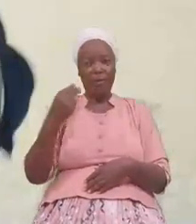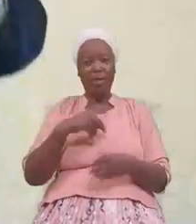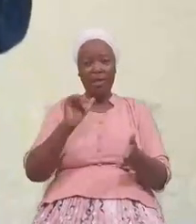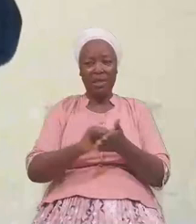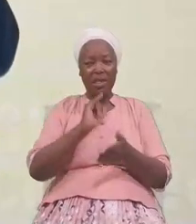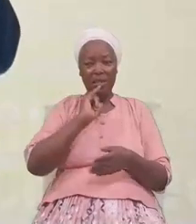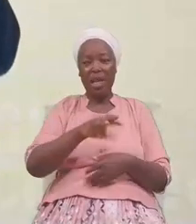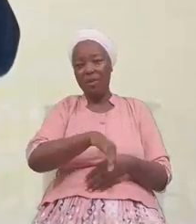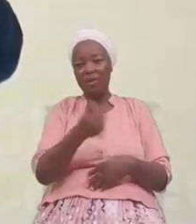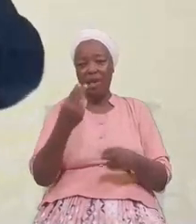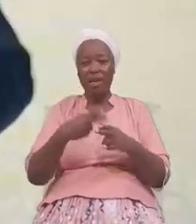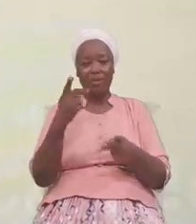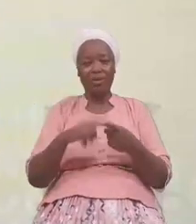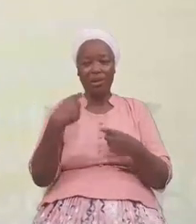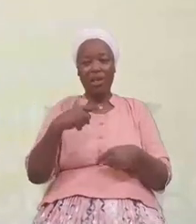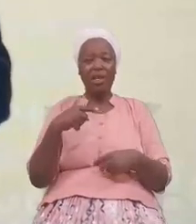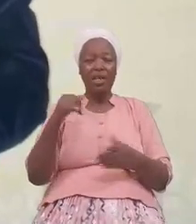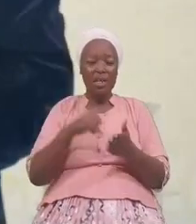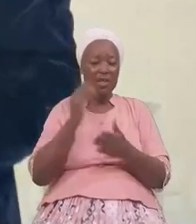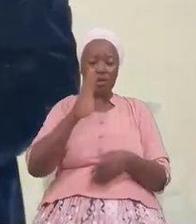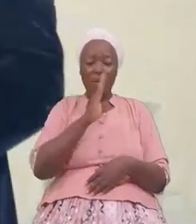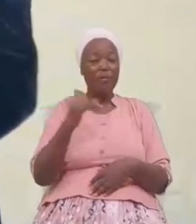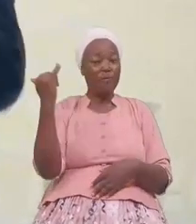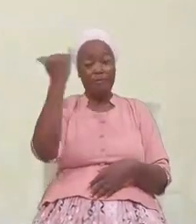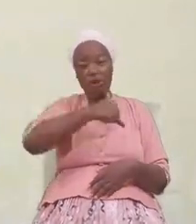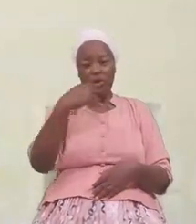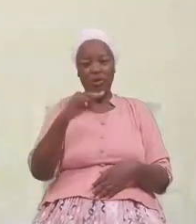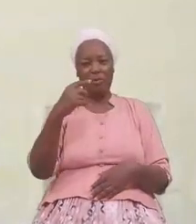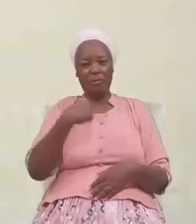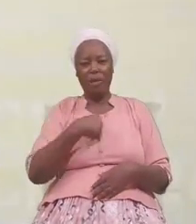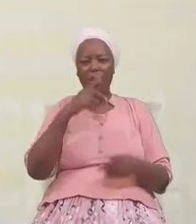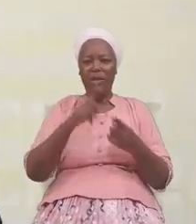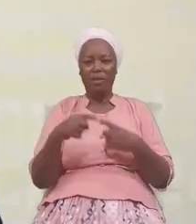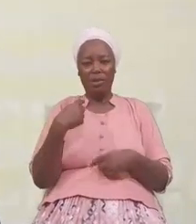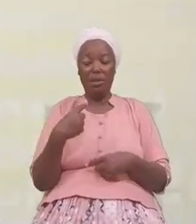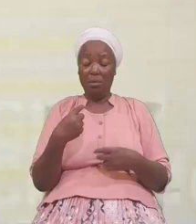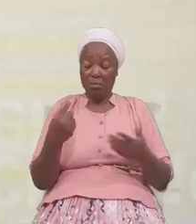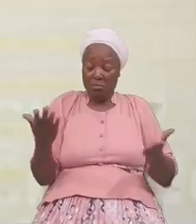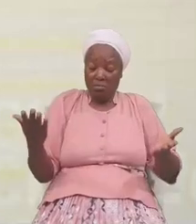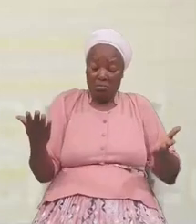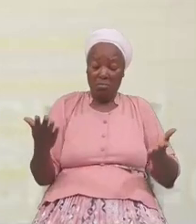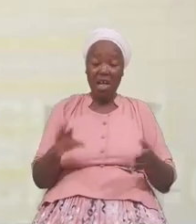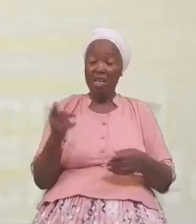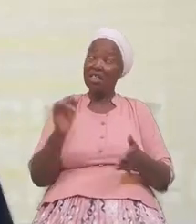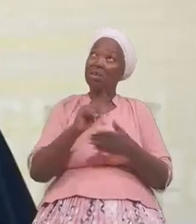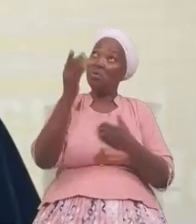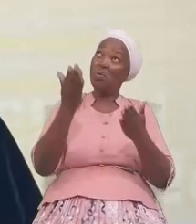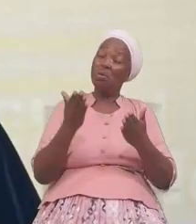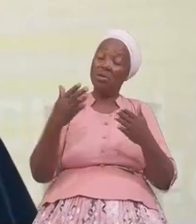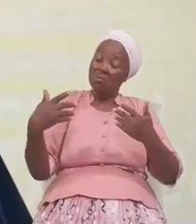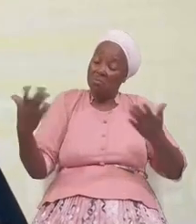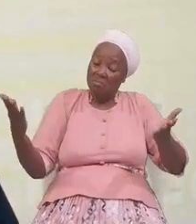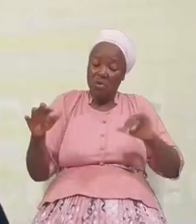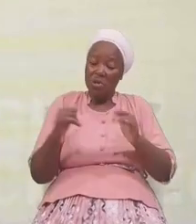de la folie de dire, fais ce que tu veux. Pourquoi est-ce que tu criais